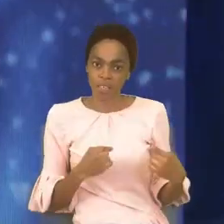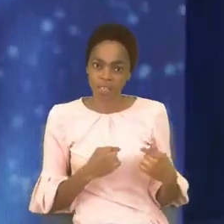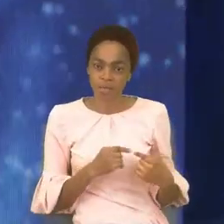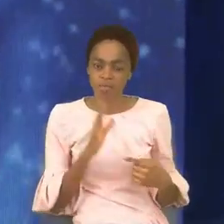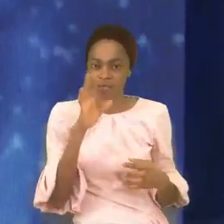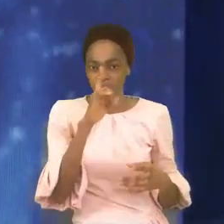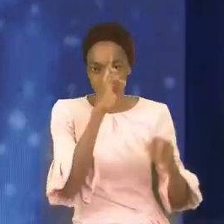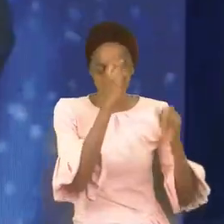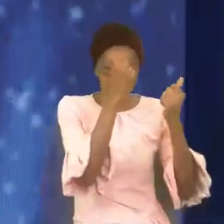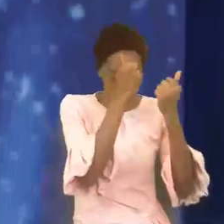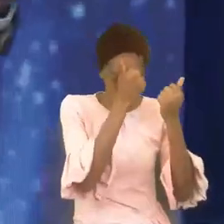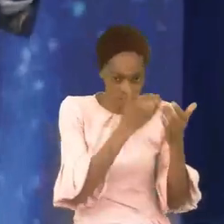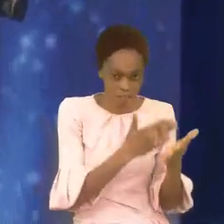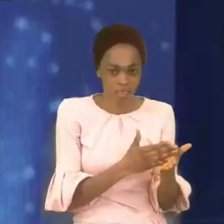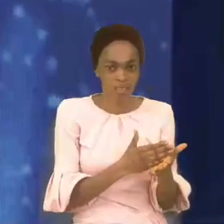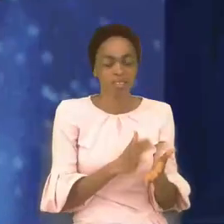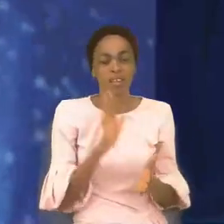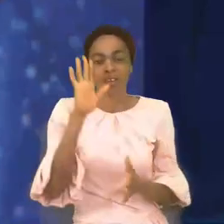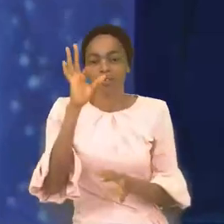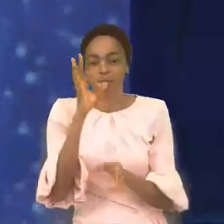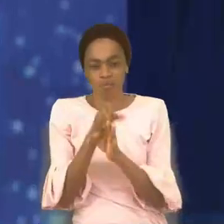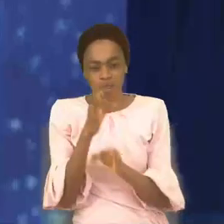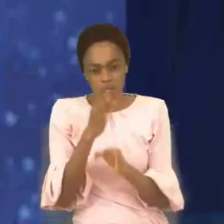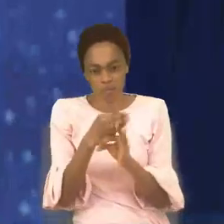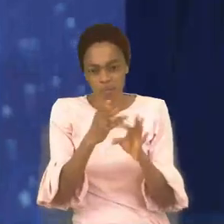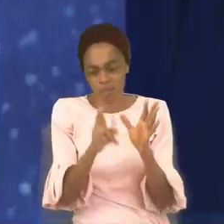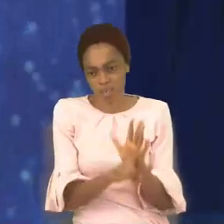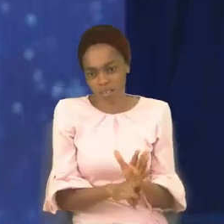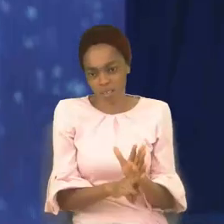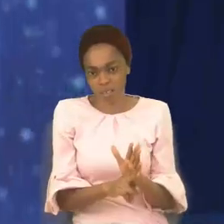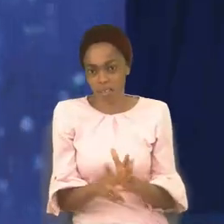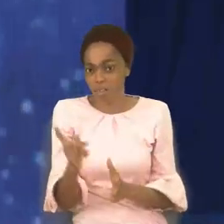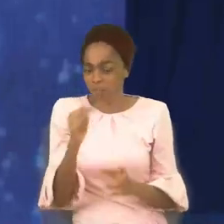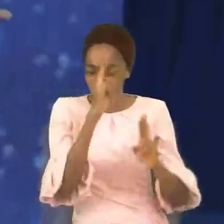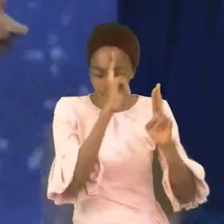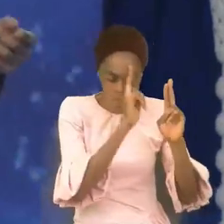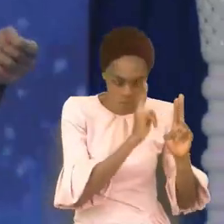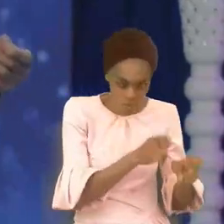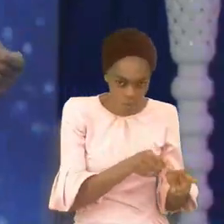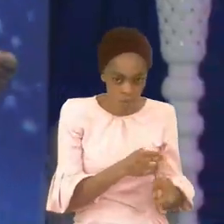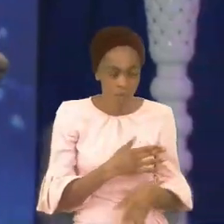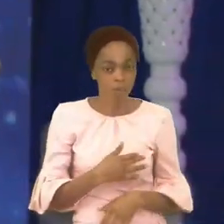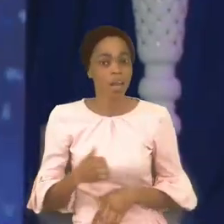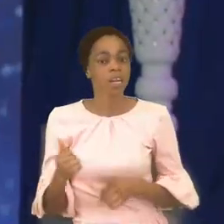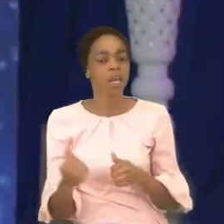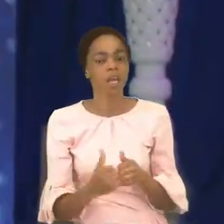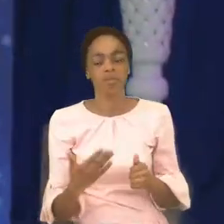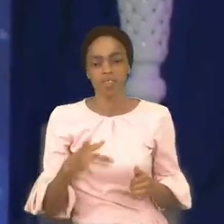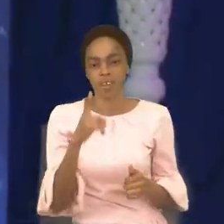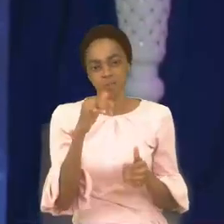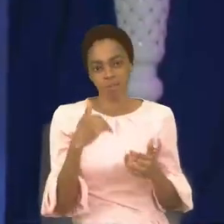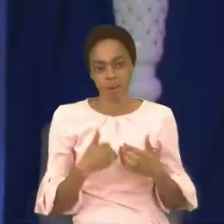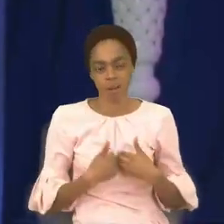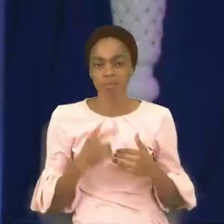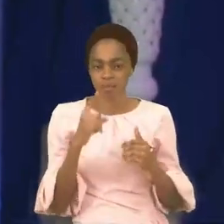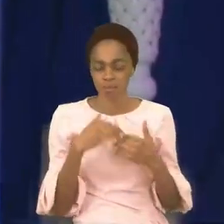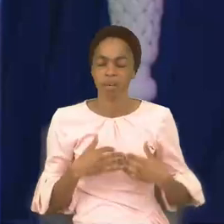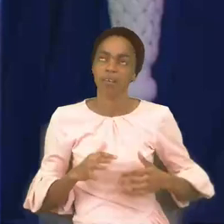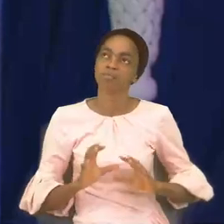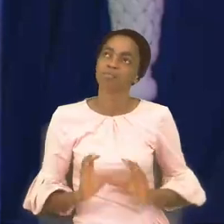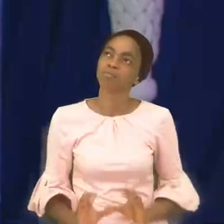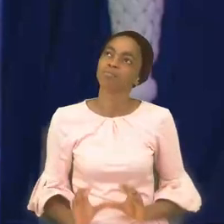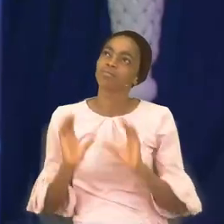ta loyauté, ta fidélité, l'honneur, et tout ce que tu